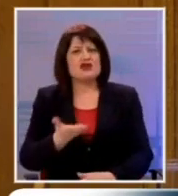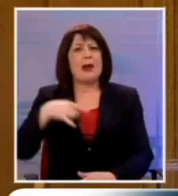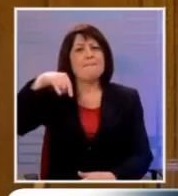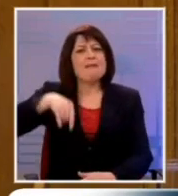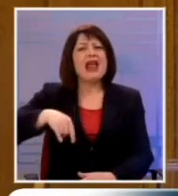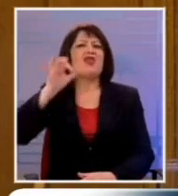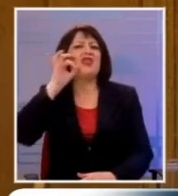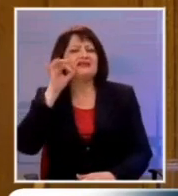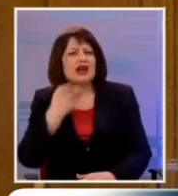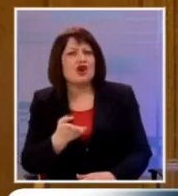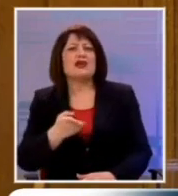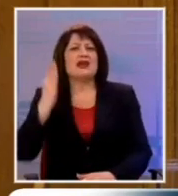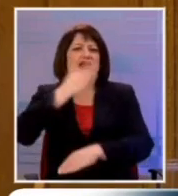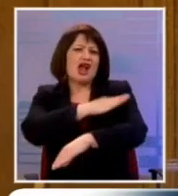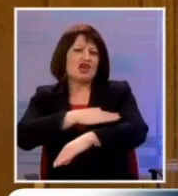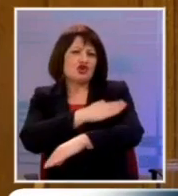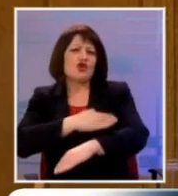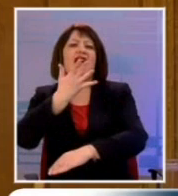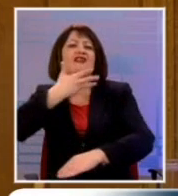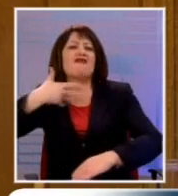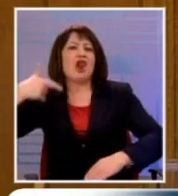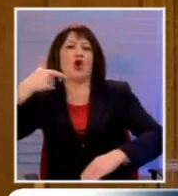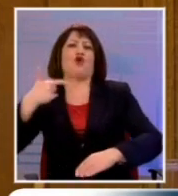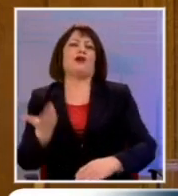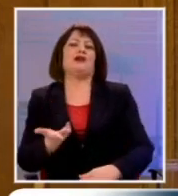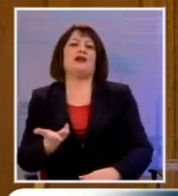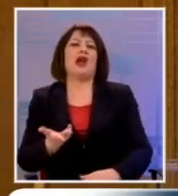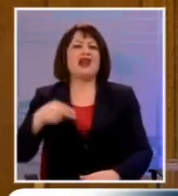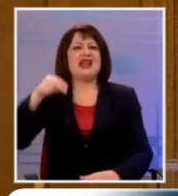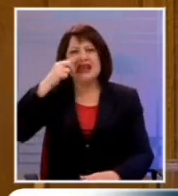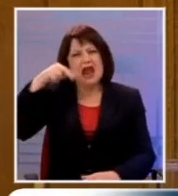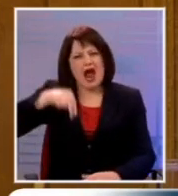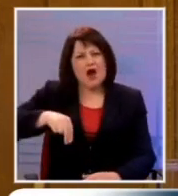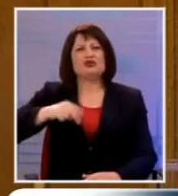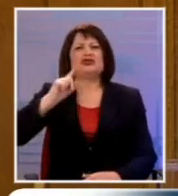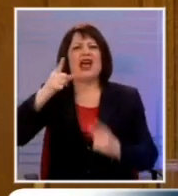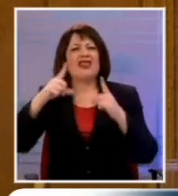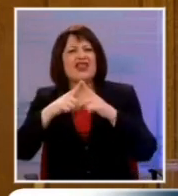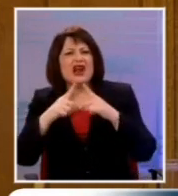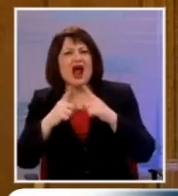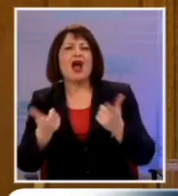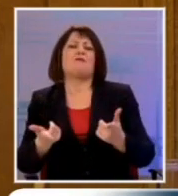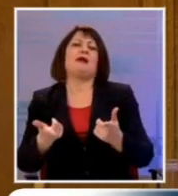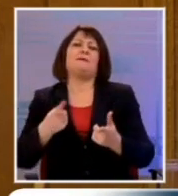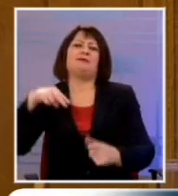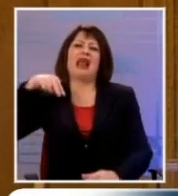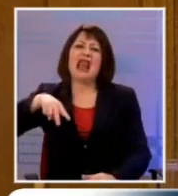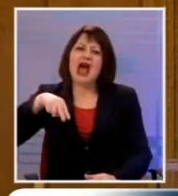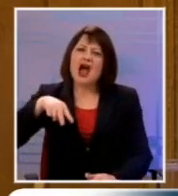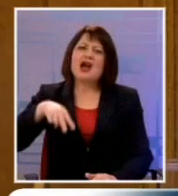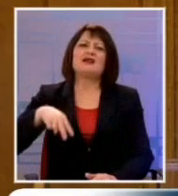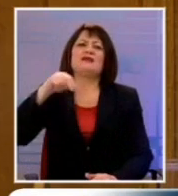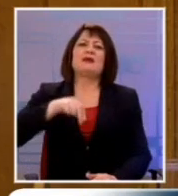Μπέλα, τη Θεσσαλονίκη, την Καστοριά, τη Φλόρινα, την Άουσα, τη Δράμα, τη Μαγνησία, τη Λάρισα, την Αρκαδία,